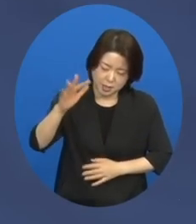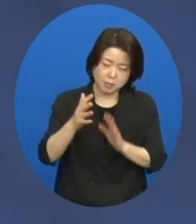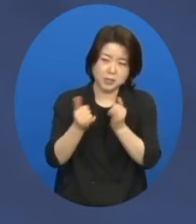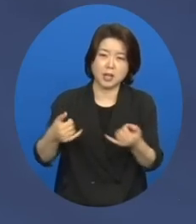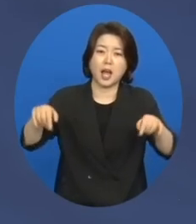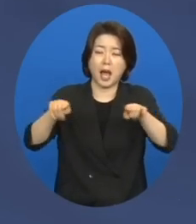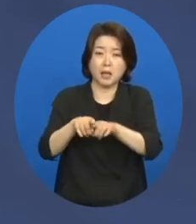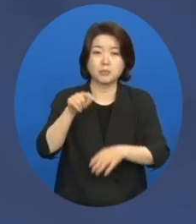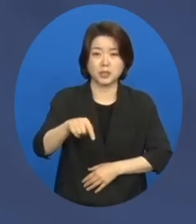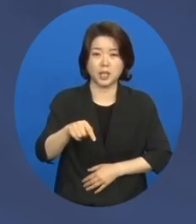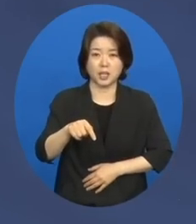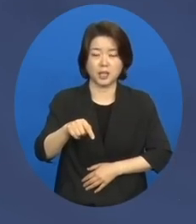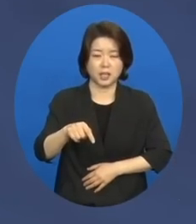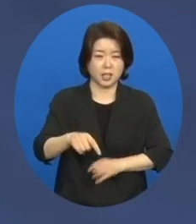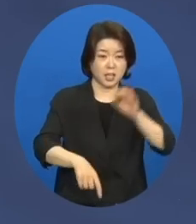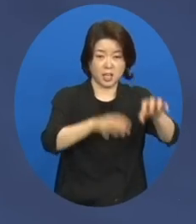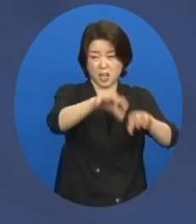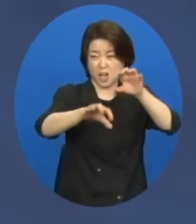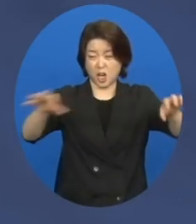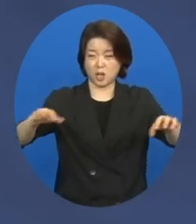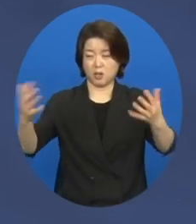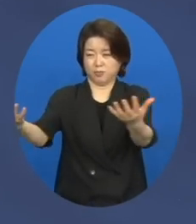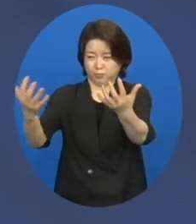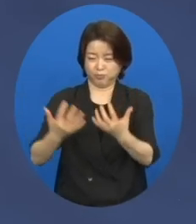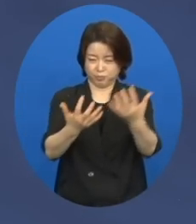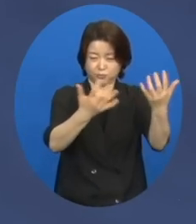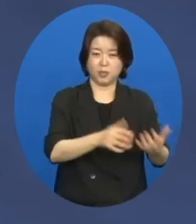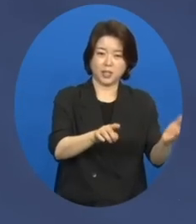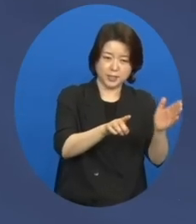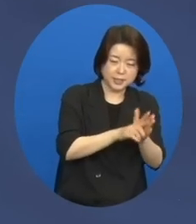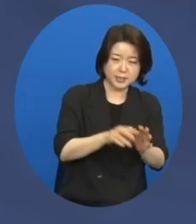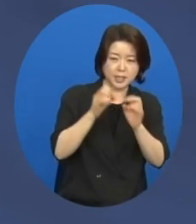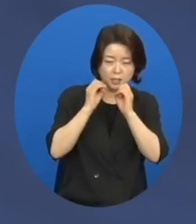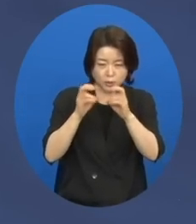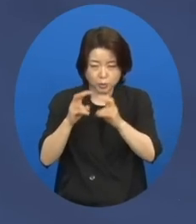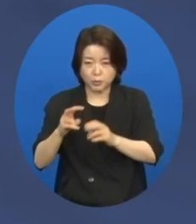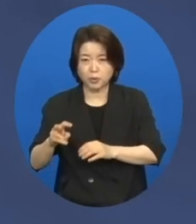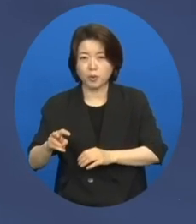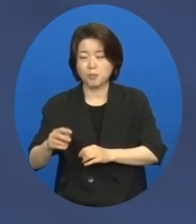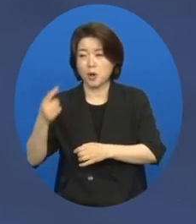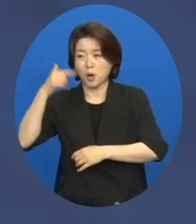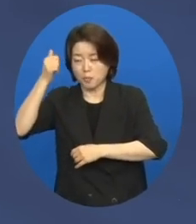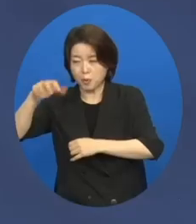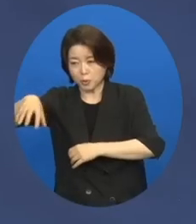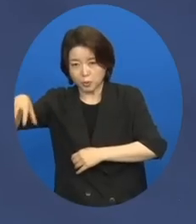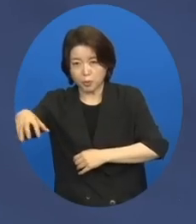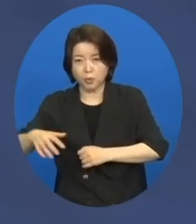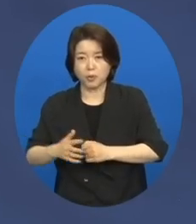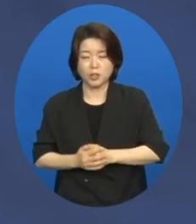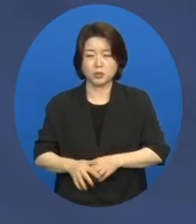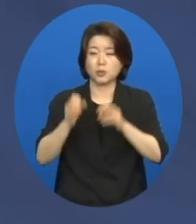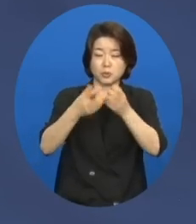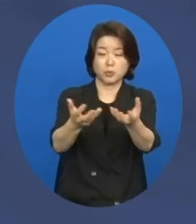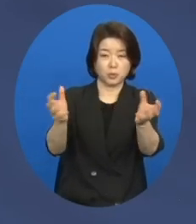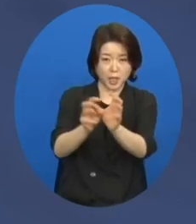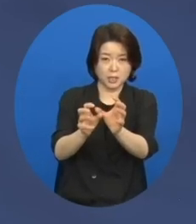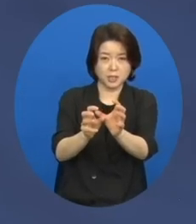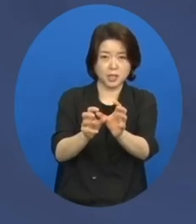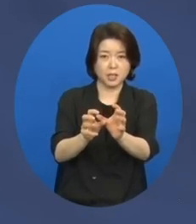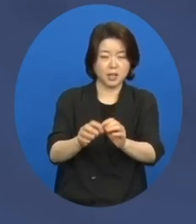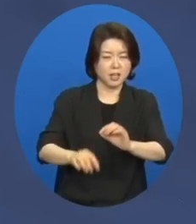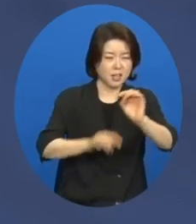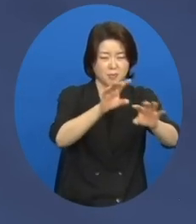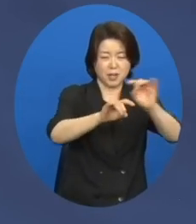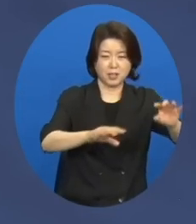같이 각계의 모든 각계, 신학계, 선교계, 그리고 또 목회 현장, 그리고 또 선교단체,